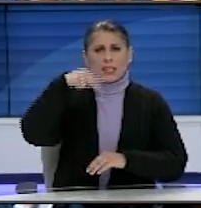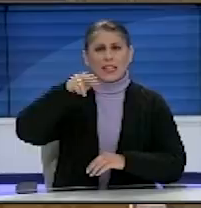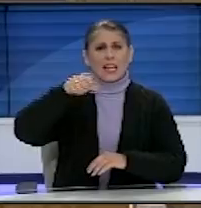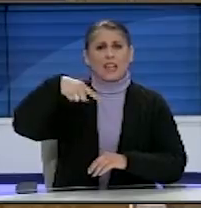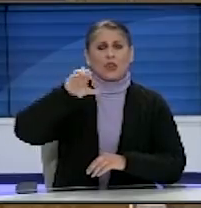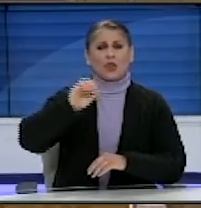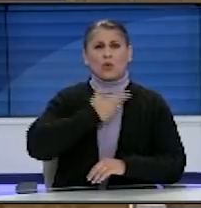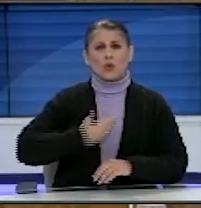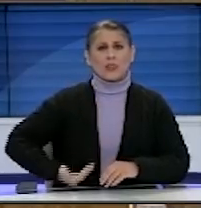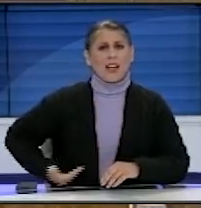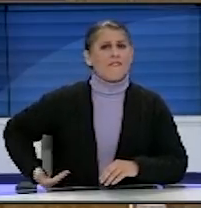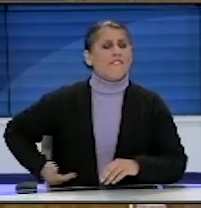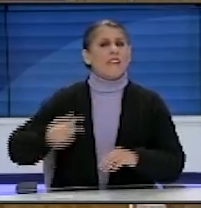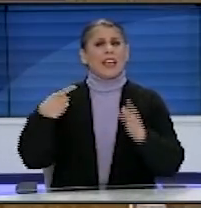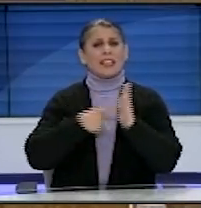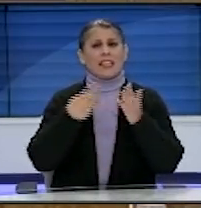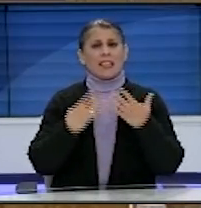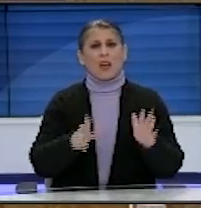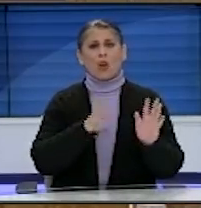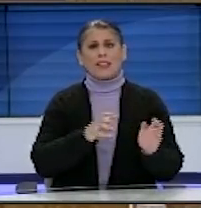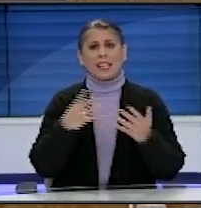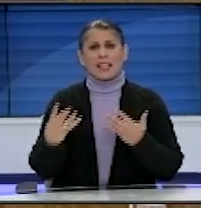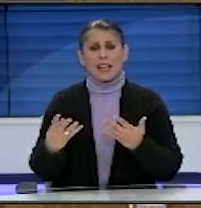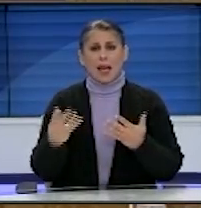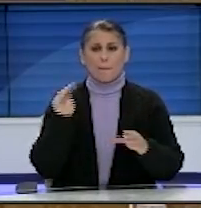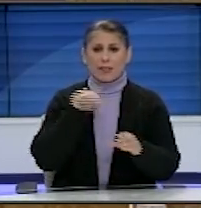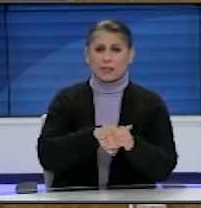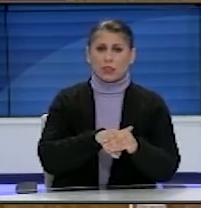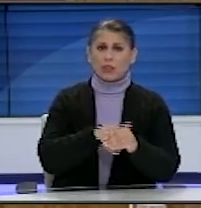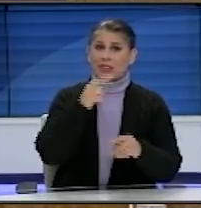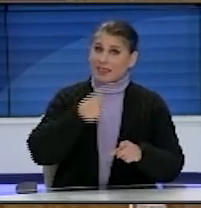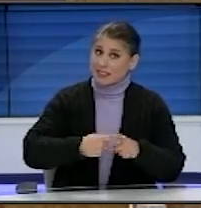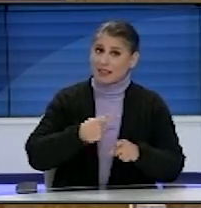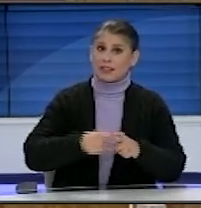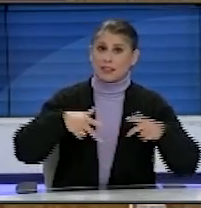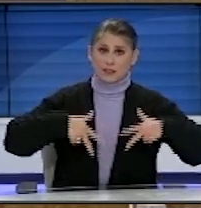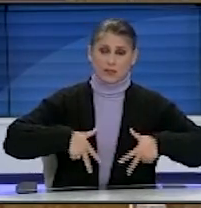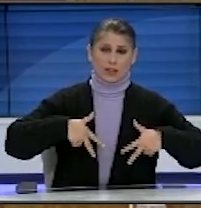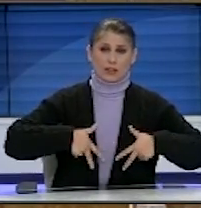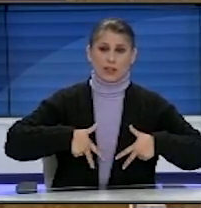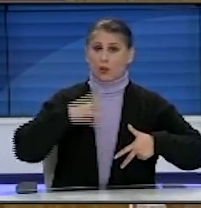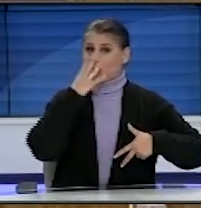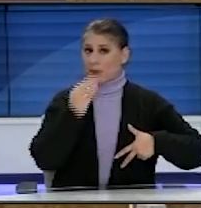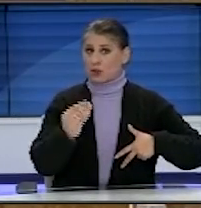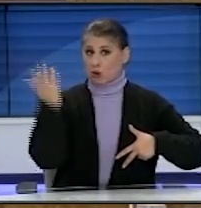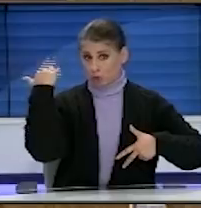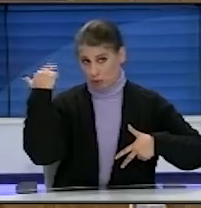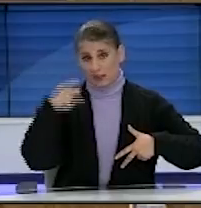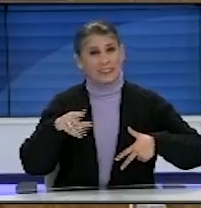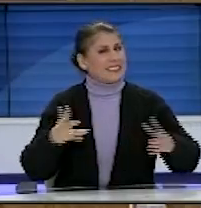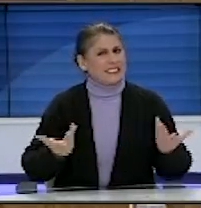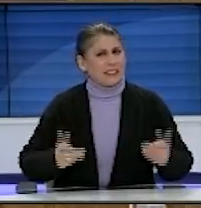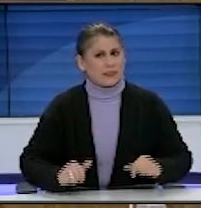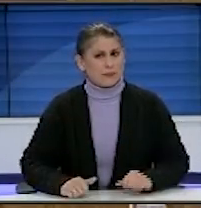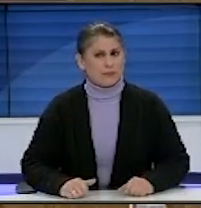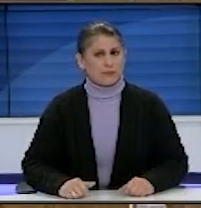στη Γιουγκοσλαβία το 1999 με τη συμμετοχή και της ελληνικής κυβέρνησης του ΠΑΣΟΚ τότε τι